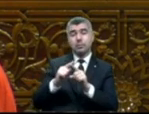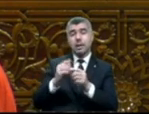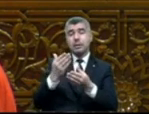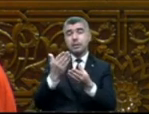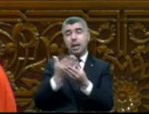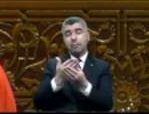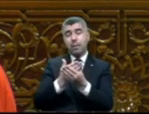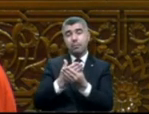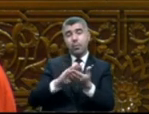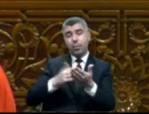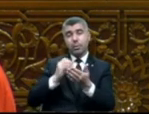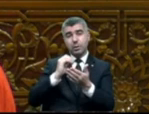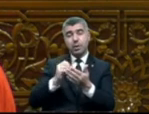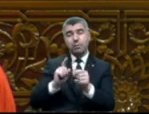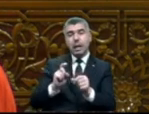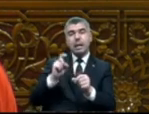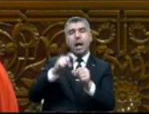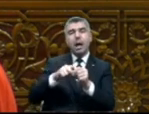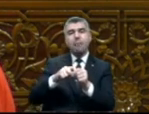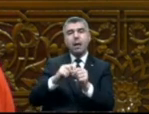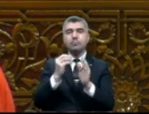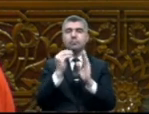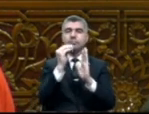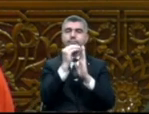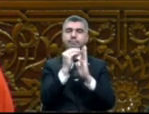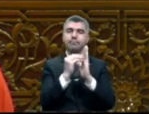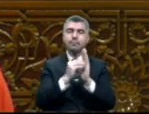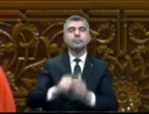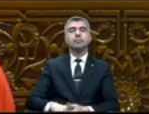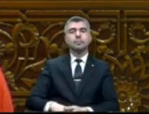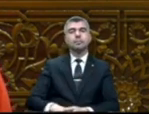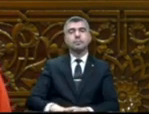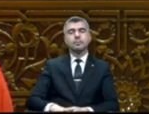إلا من أجل انتمائهم النقابي.